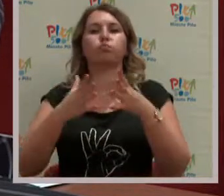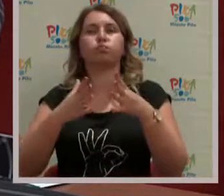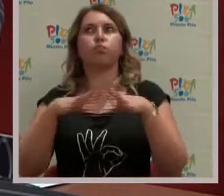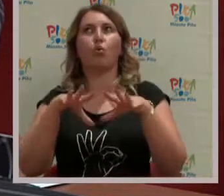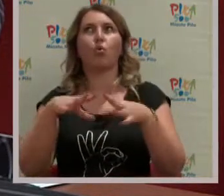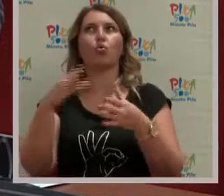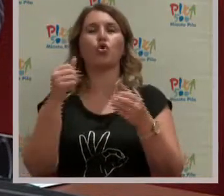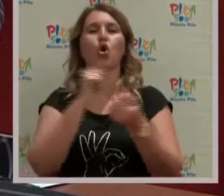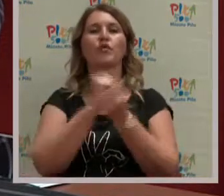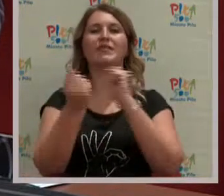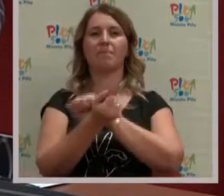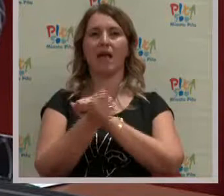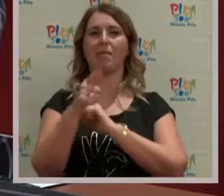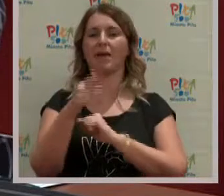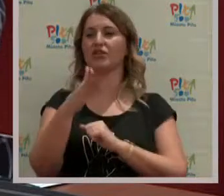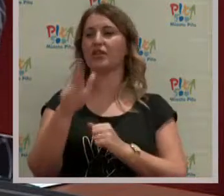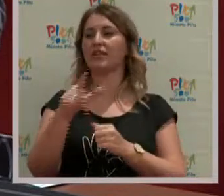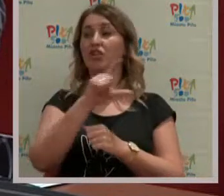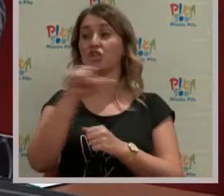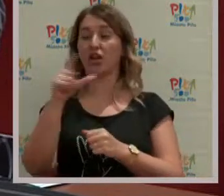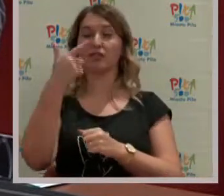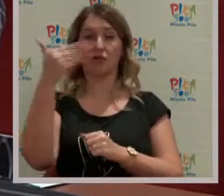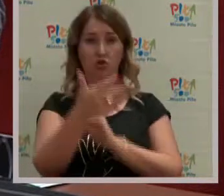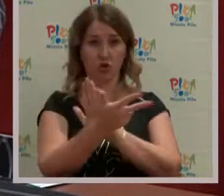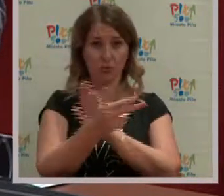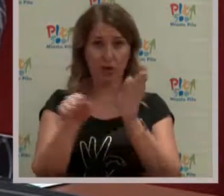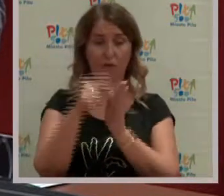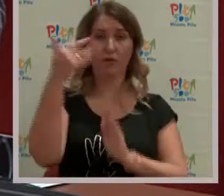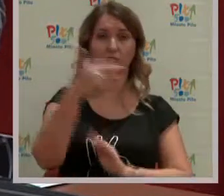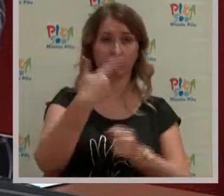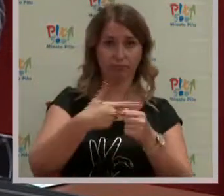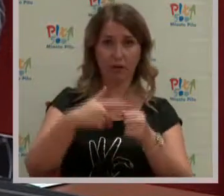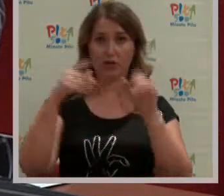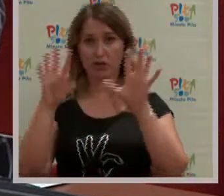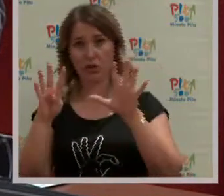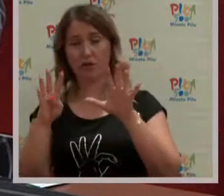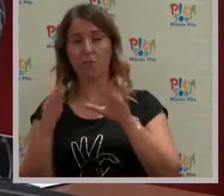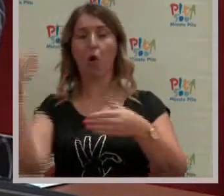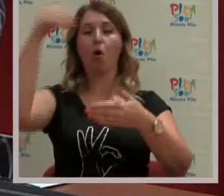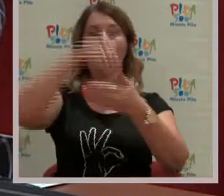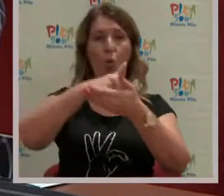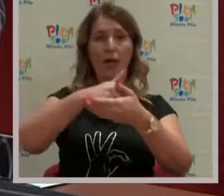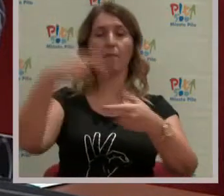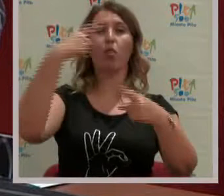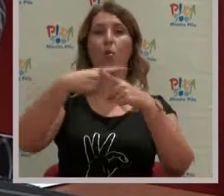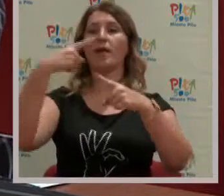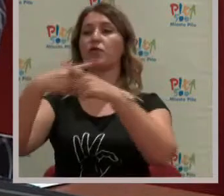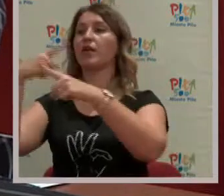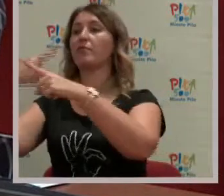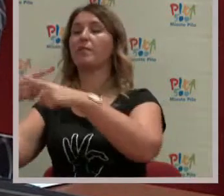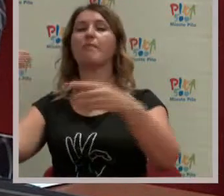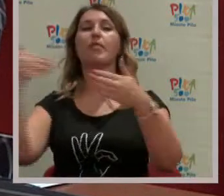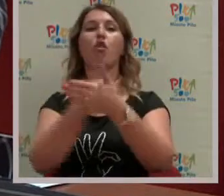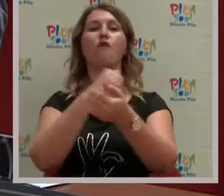wieloletnich kontynuowanych bądź też wprowadzenia nowych zadań na podstawie podpisanych już umów